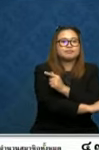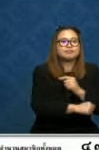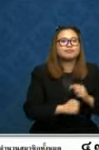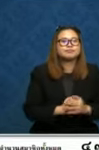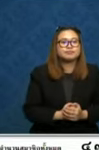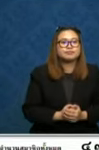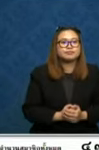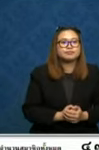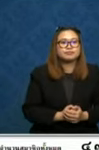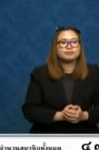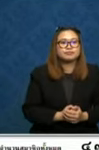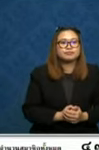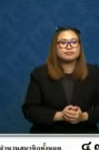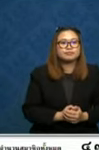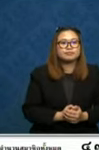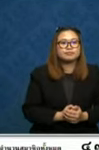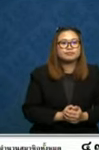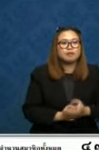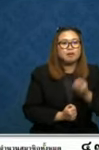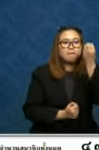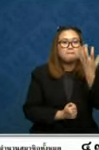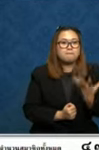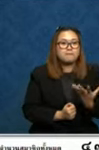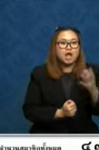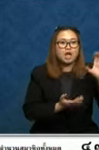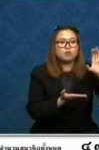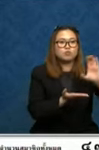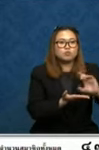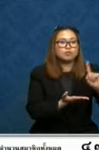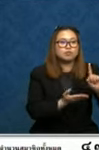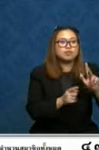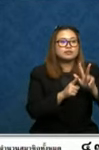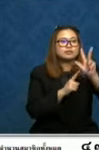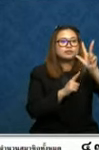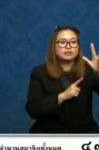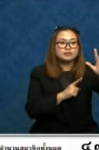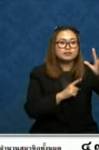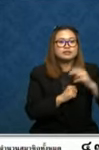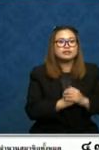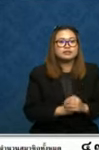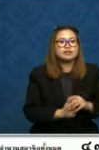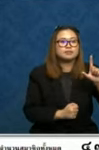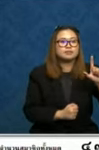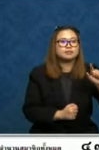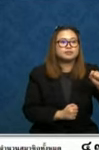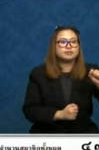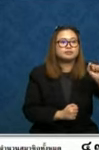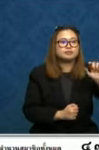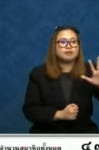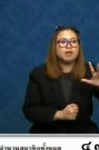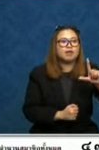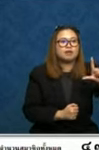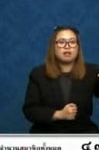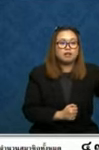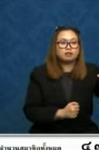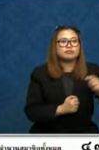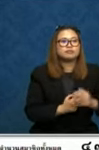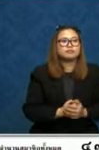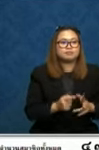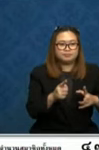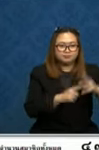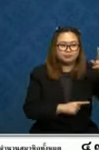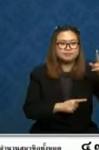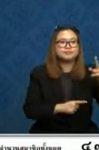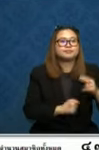ที่ใหญ่ที่สุดจริงๆแล้วคือยอดในข้อที่3ครับการกำลังผลและการดำเนินงานกรรมาธิการกรุณาตัดไ